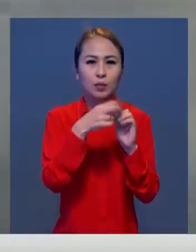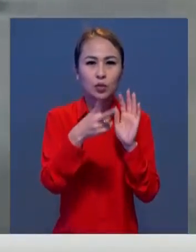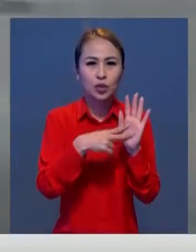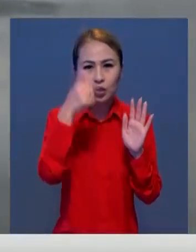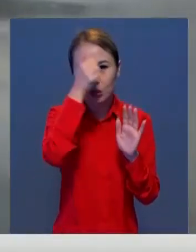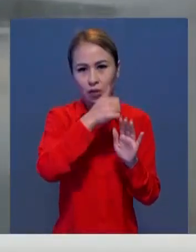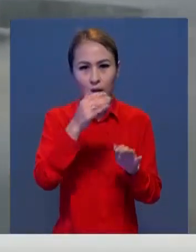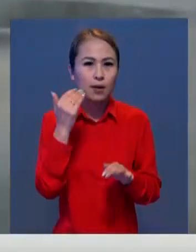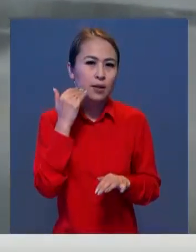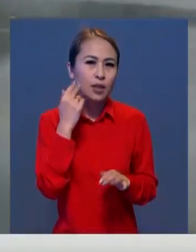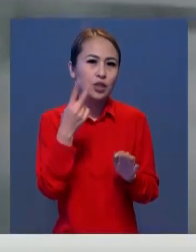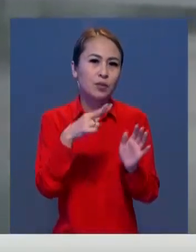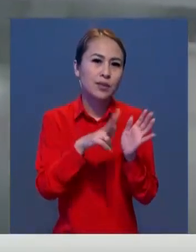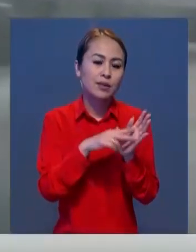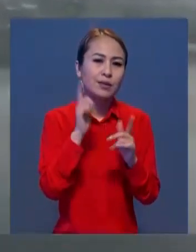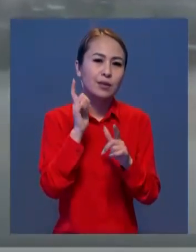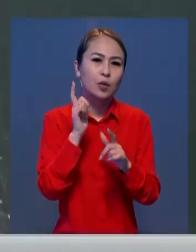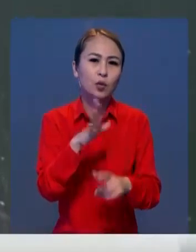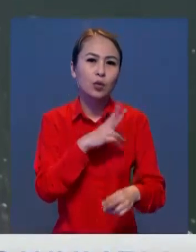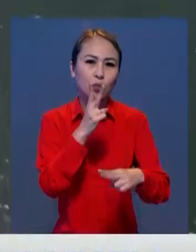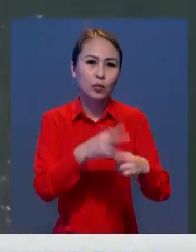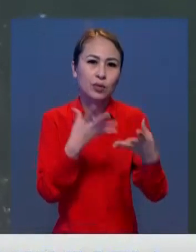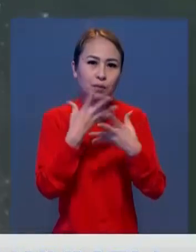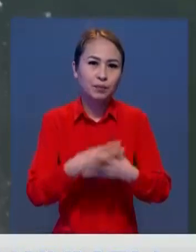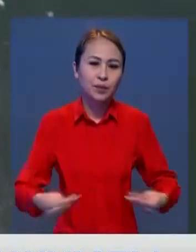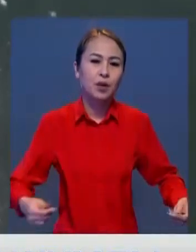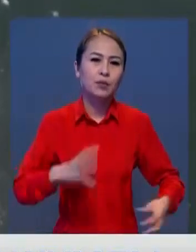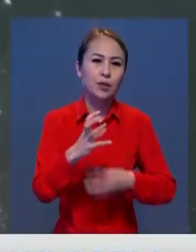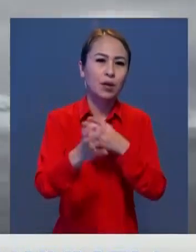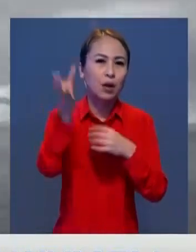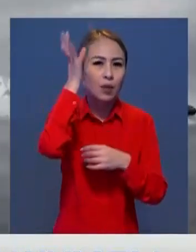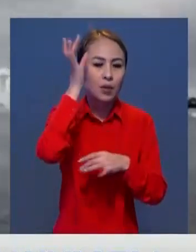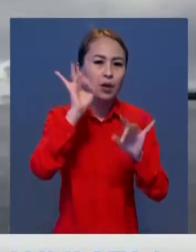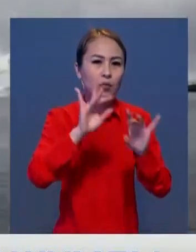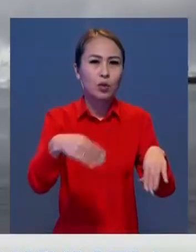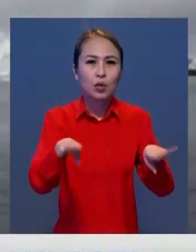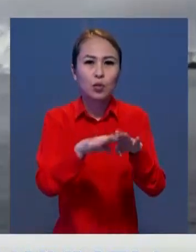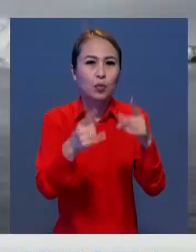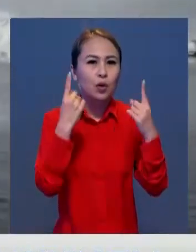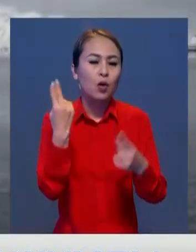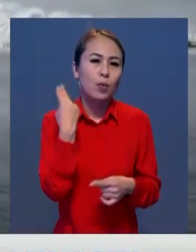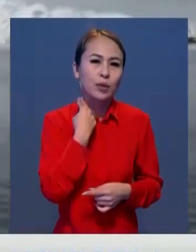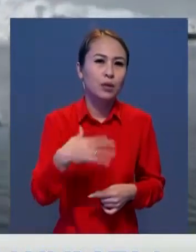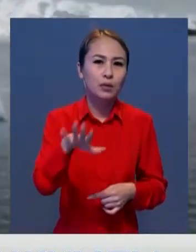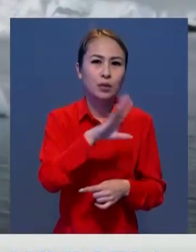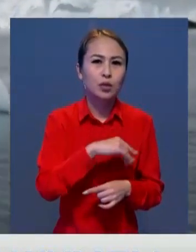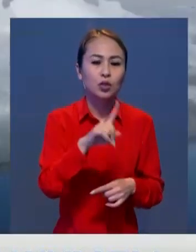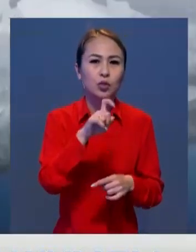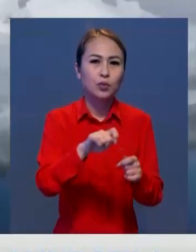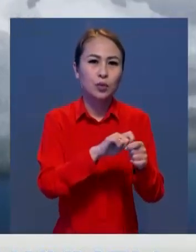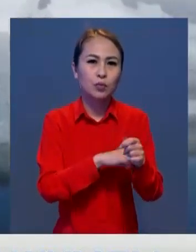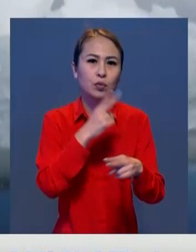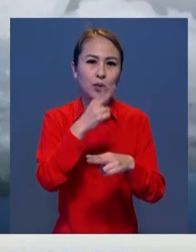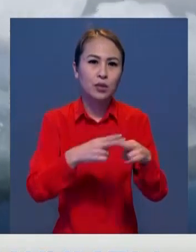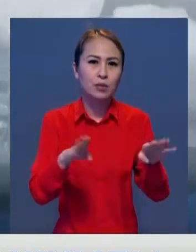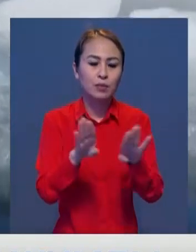1994-2017 жылдар аралығында 28 триллион тонна мұз еріп. Ғалымдардың айтуынша, бұл бүкіл Ұлыбритания аумағын қалыңдығы 100 метр мұз